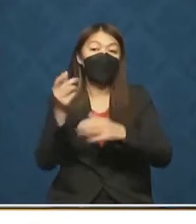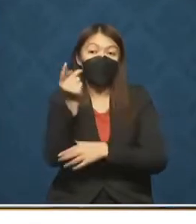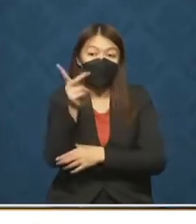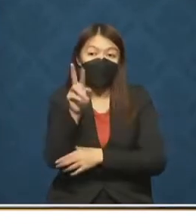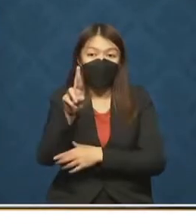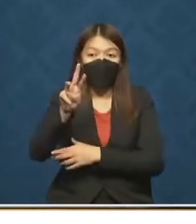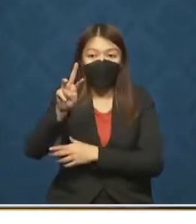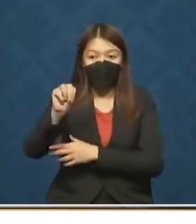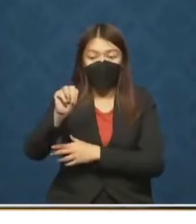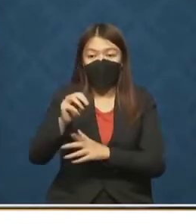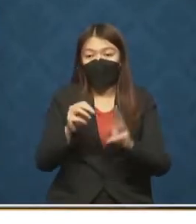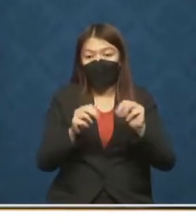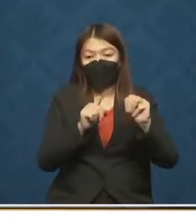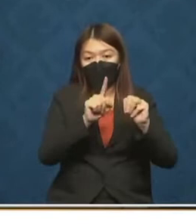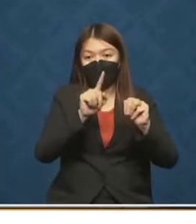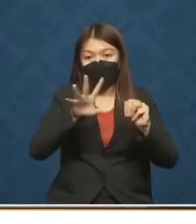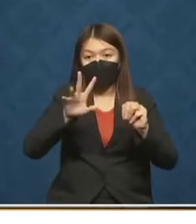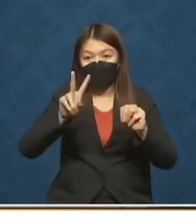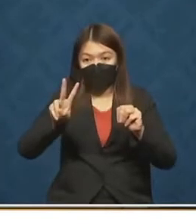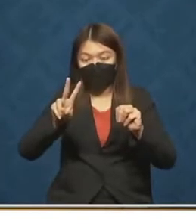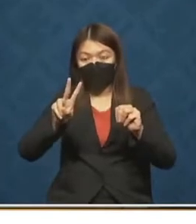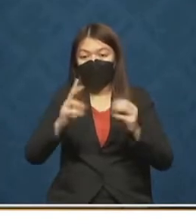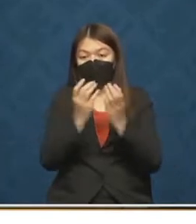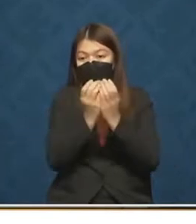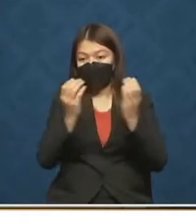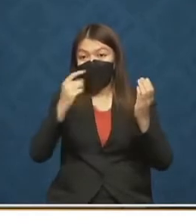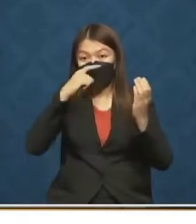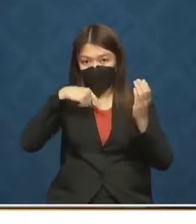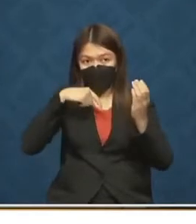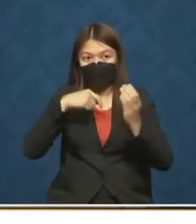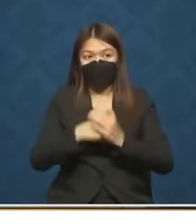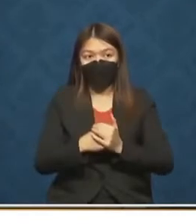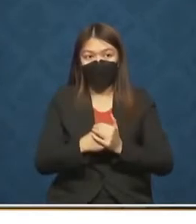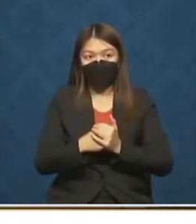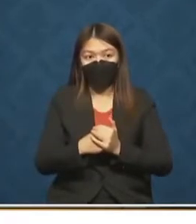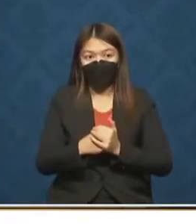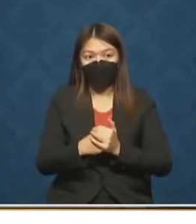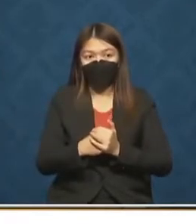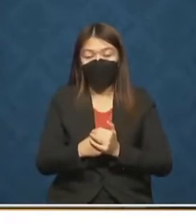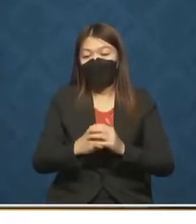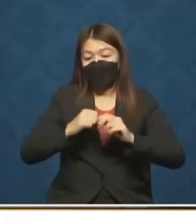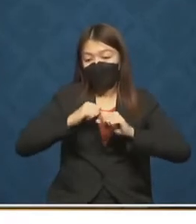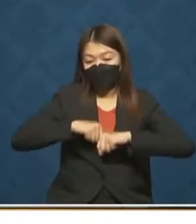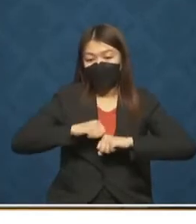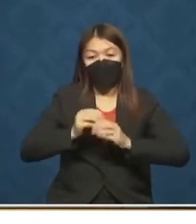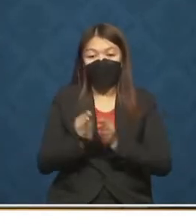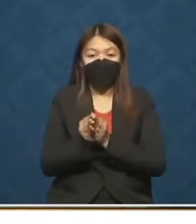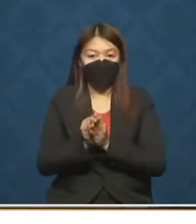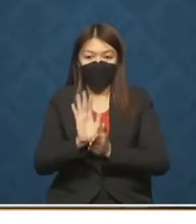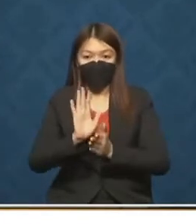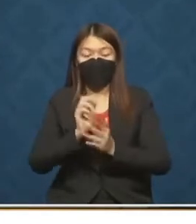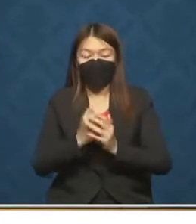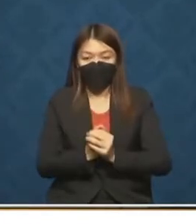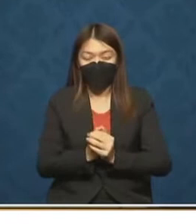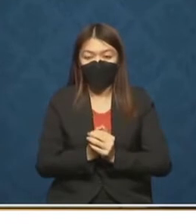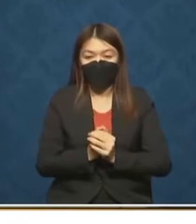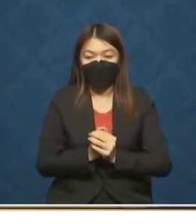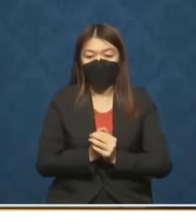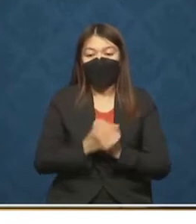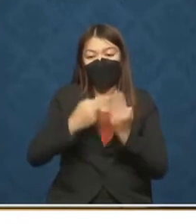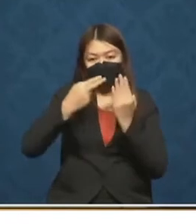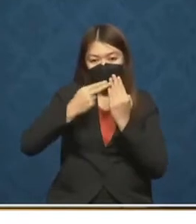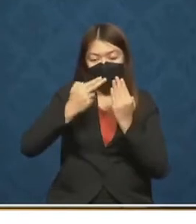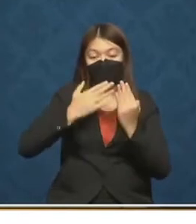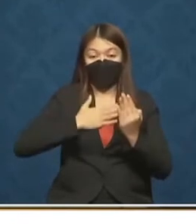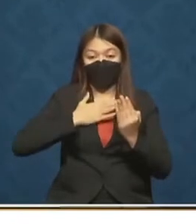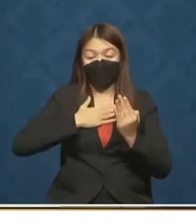ตามมาตา 152 ของรฐมนูลแ่งรชอนาจัไทยแบบไม่ลงมติค่ะมีพี่น้ประชาชนชาวจงหวหนองคาย